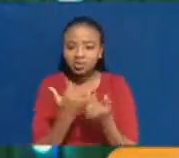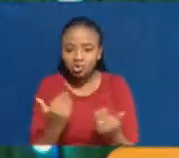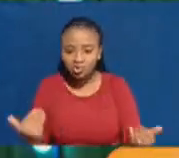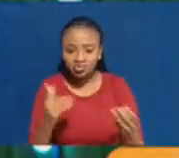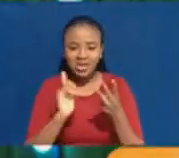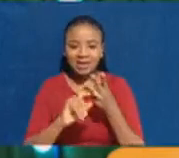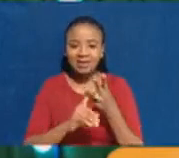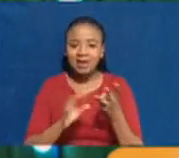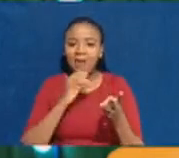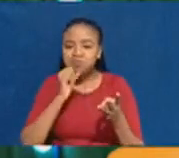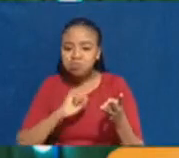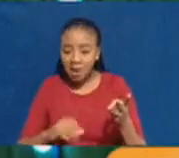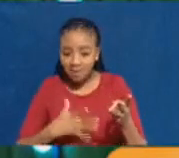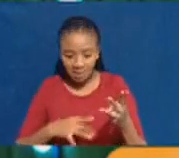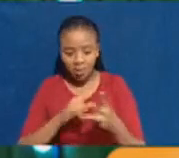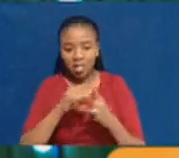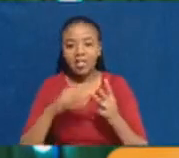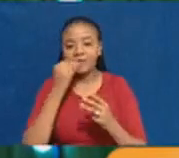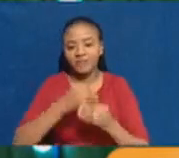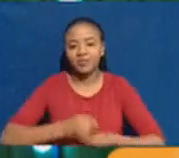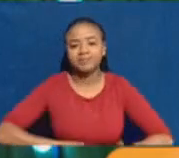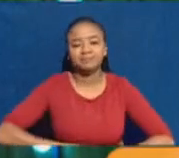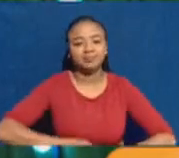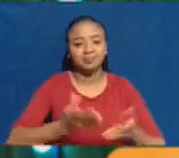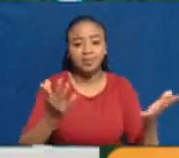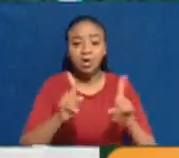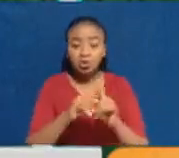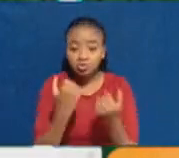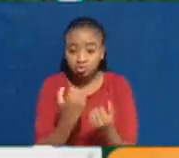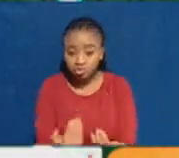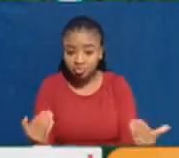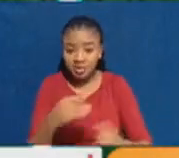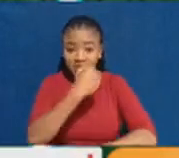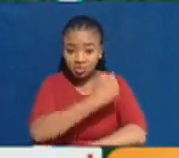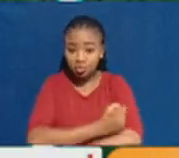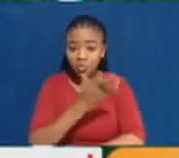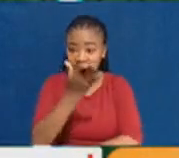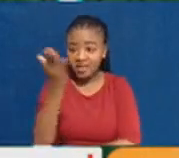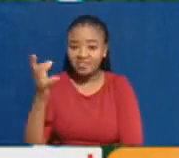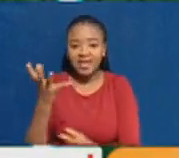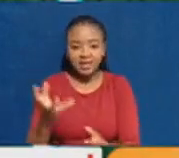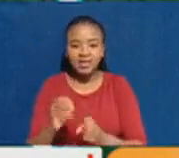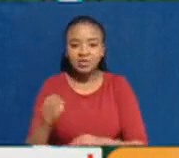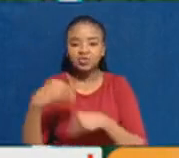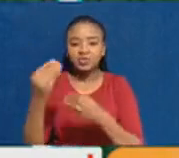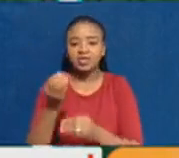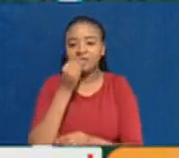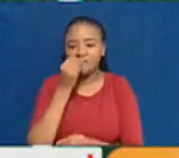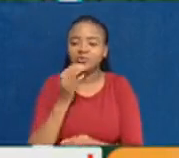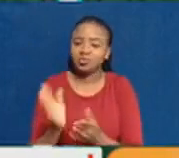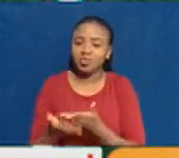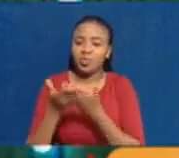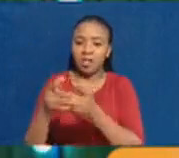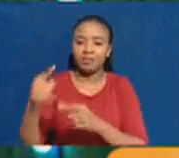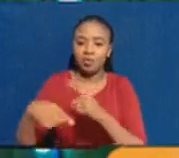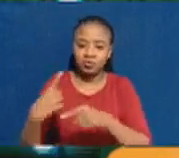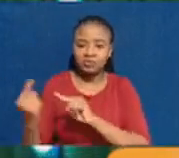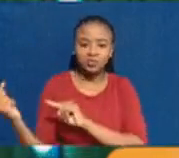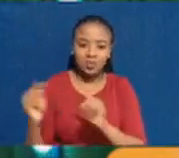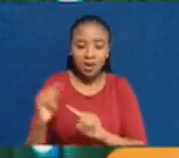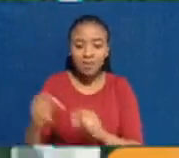chakula vile vile ipelekwe katika mashule ndio watoto waendelee kusoma shuleni,